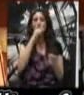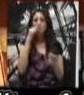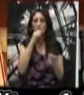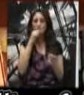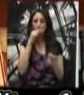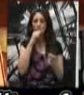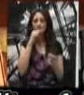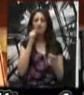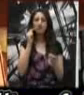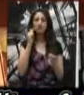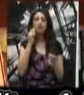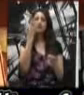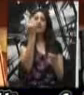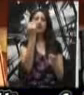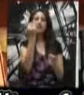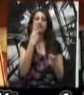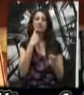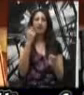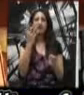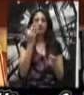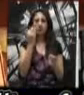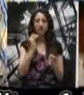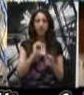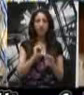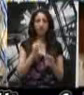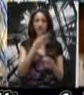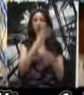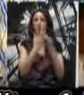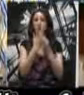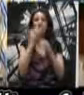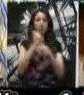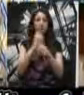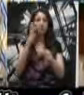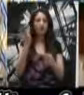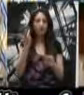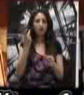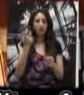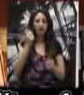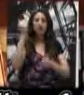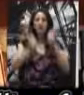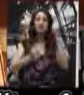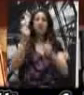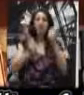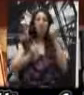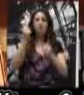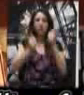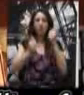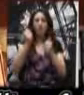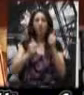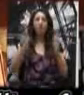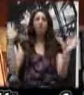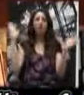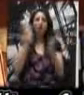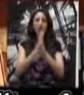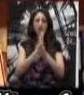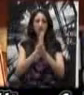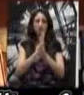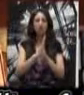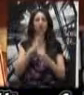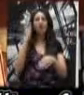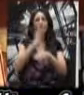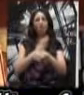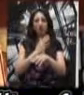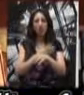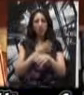والبنت عندها 31، والبنت عندها 30. 30 سنة. وجوزك بيشتغل ايه؟ كان سواق عليها وبعدين عملت حادثة